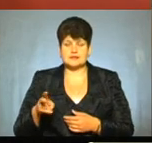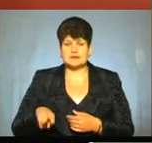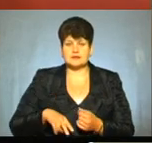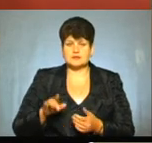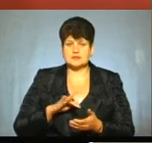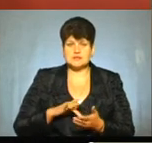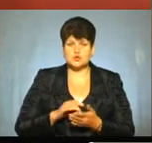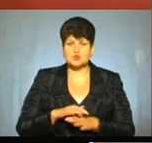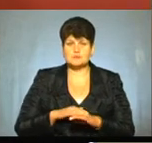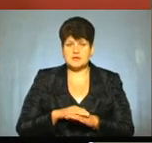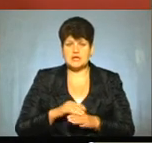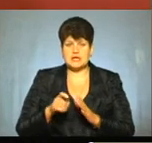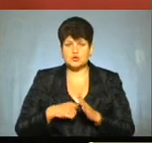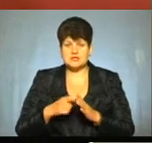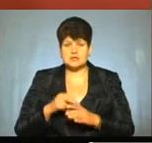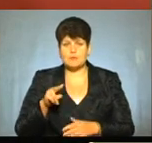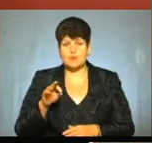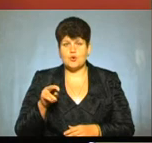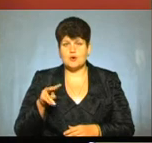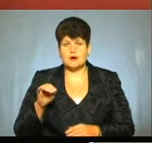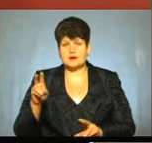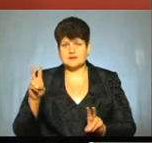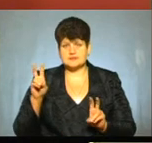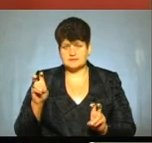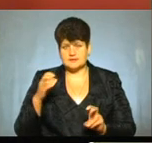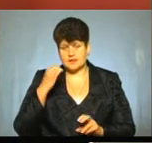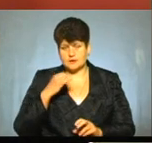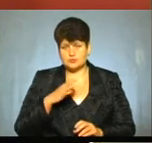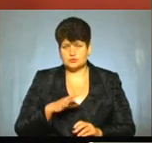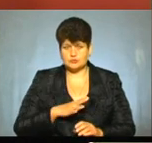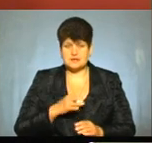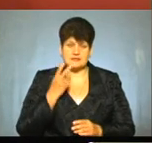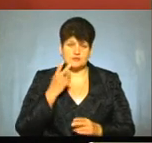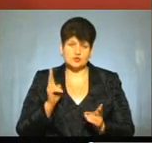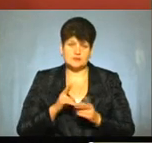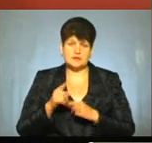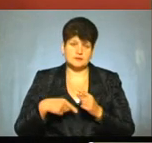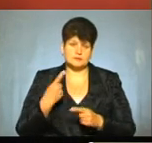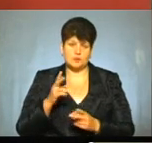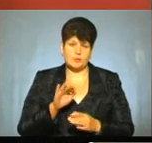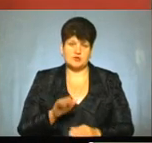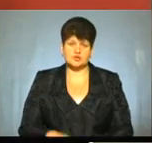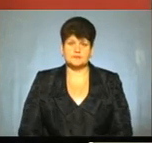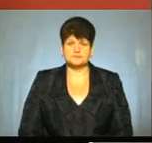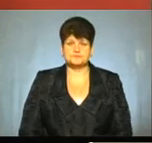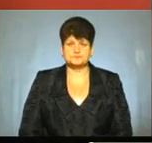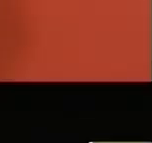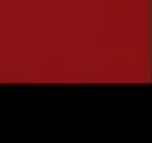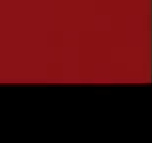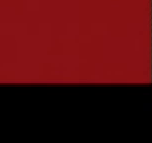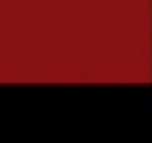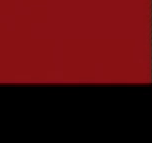Процеком, директором Центру суспільних досліджень «Поліс». Я вам дякую, що були з нами. Як завжди, зустрінемося на UA Тернопіль. До побачення.